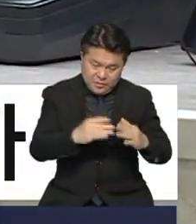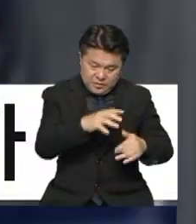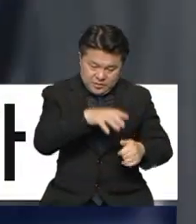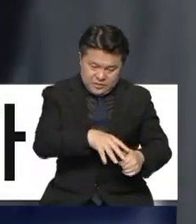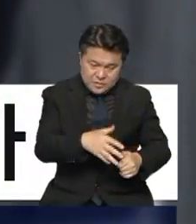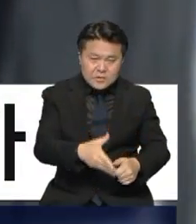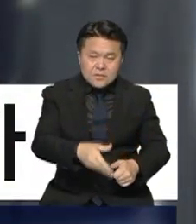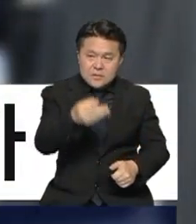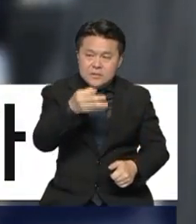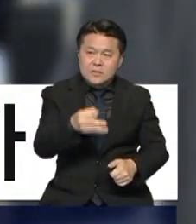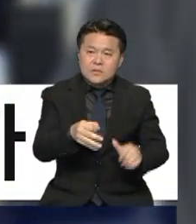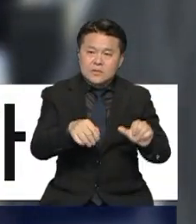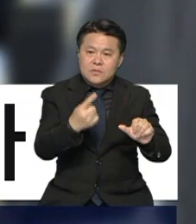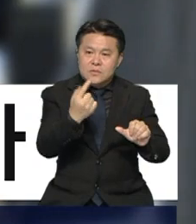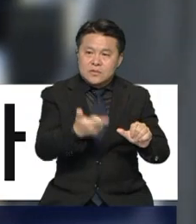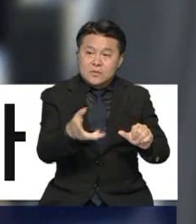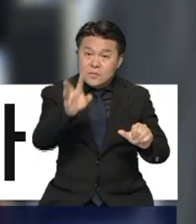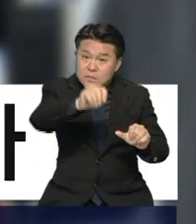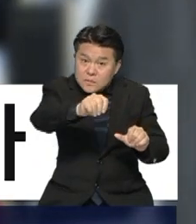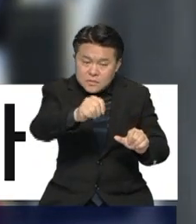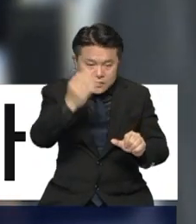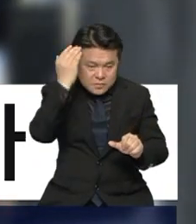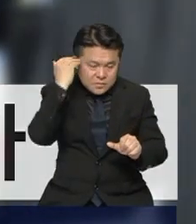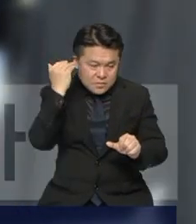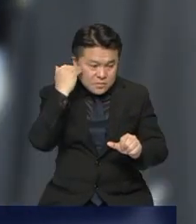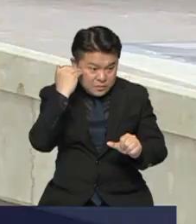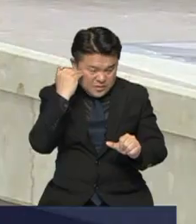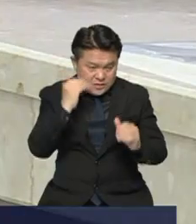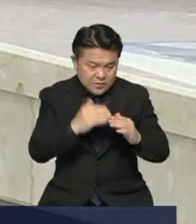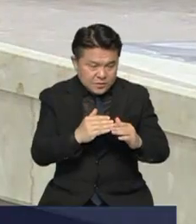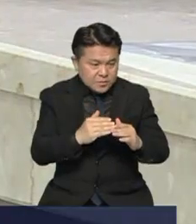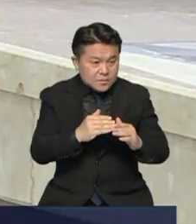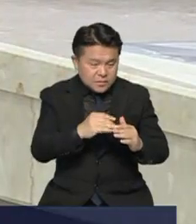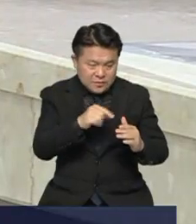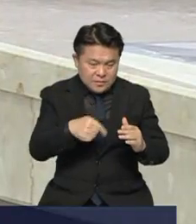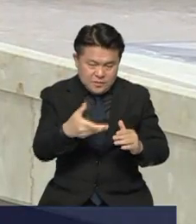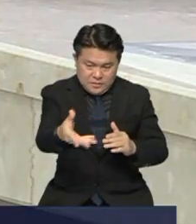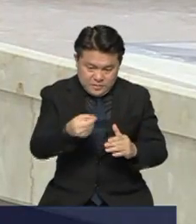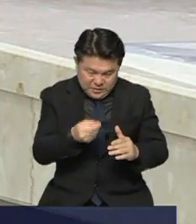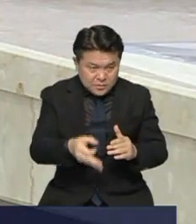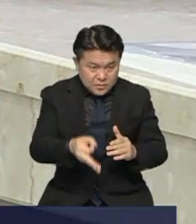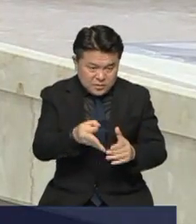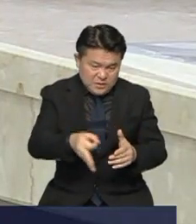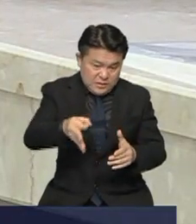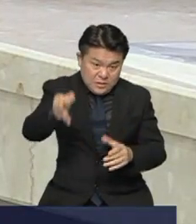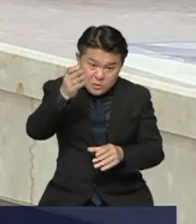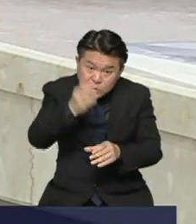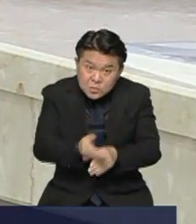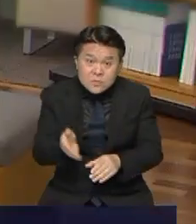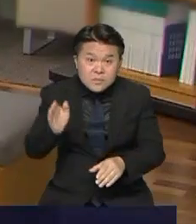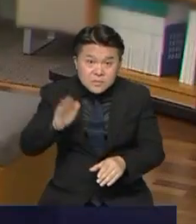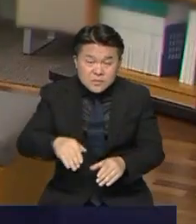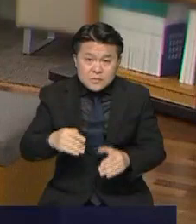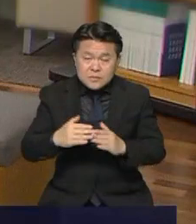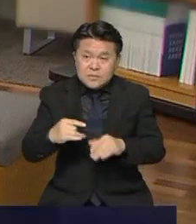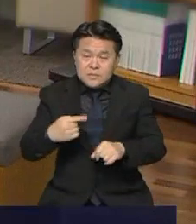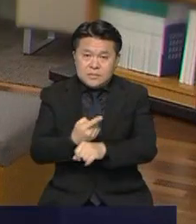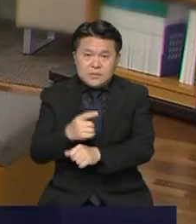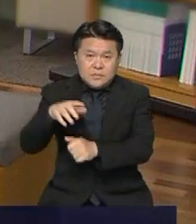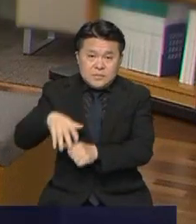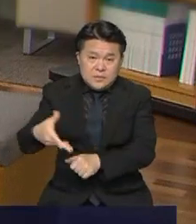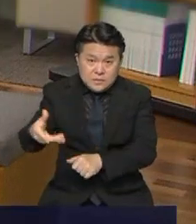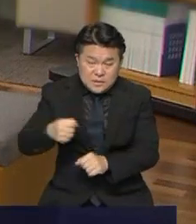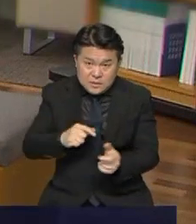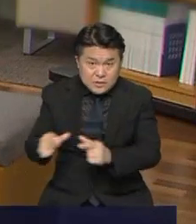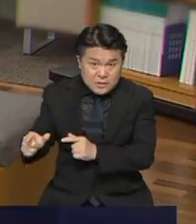5조 6천억 원 늘어나면서 우리나라 가계대출 규모는 지속 상승세입니다. 다만 비주택담보대출 등